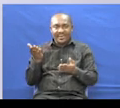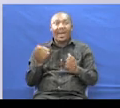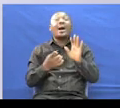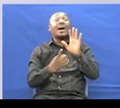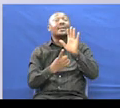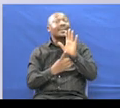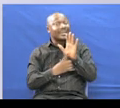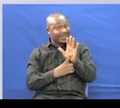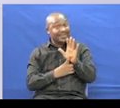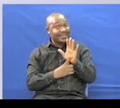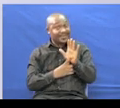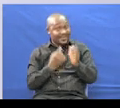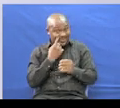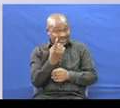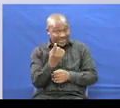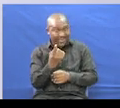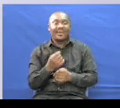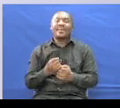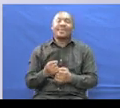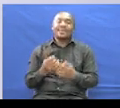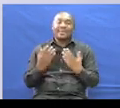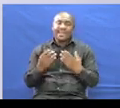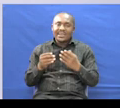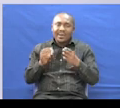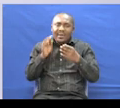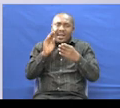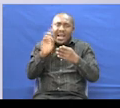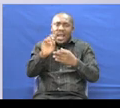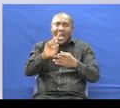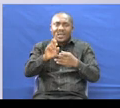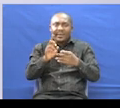6 eh, vizuri kabisa. Na ni vyumba vingapi ambavyo vimewekwa kivuli?